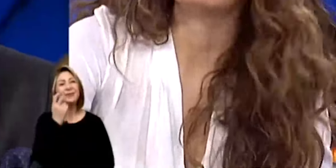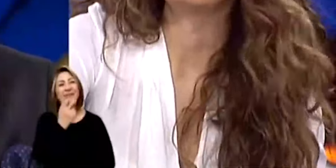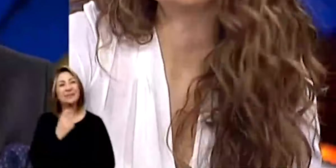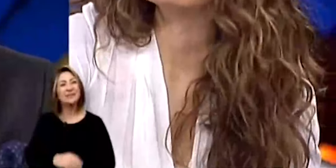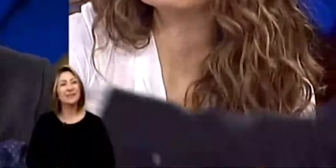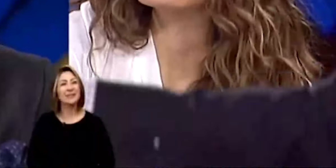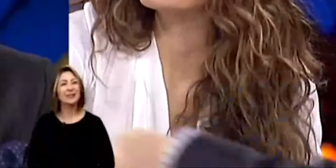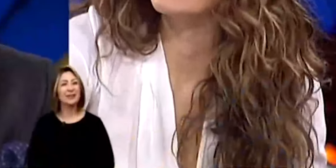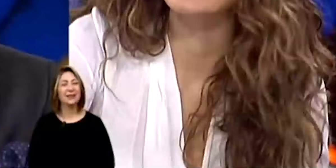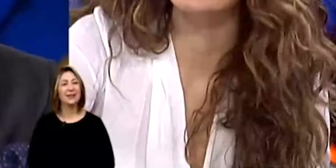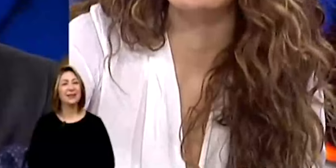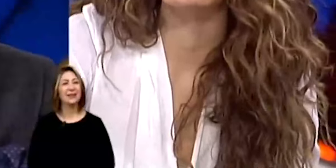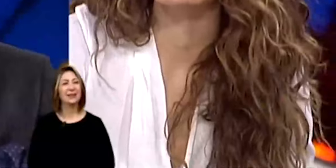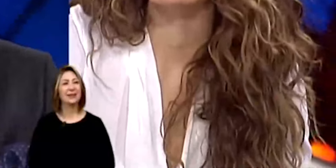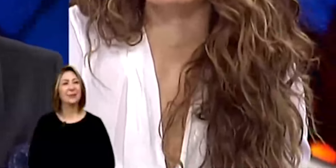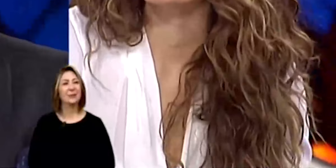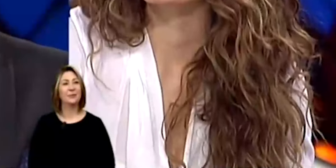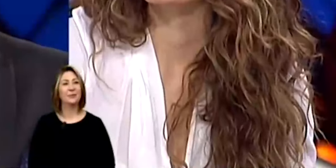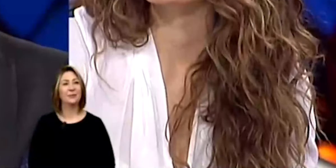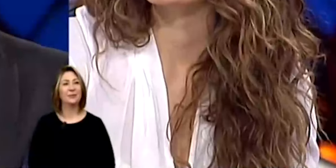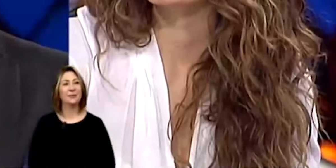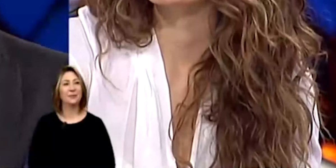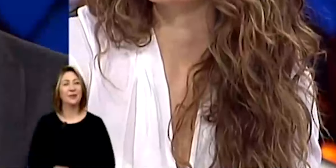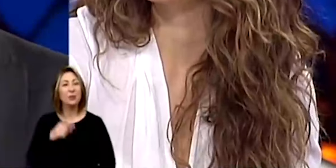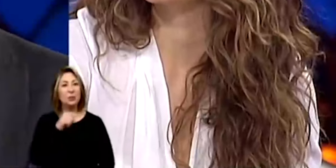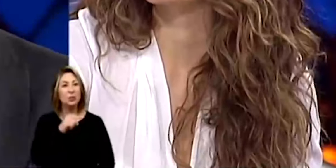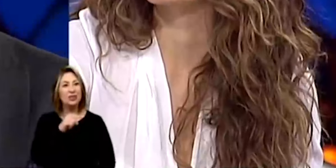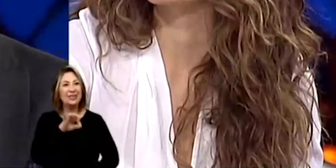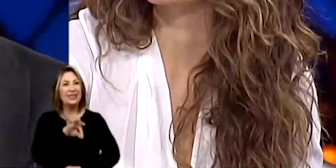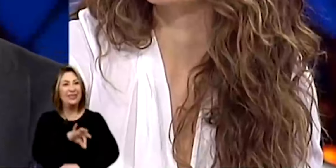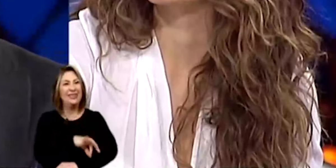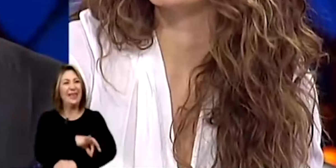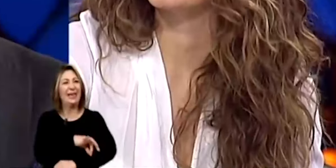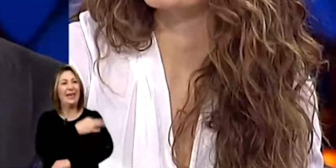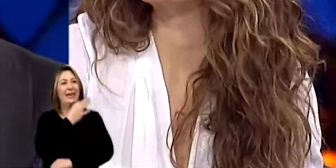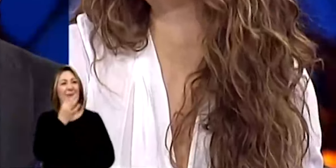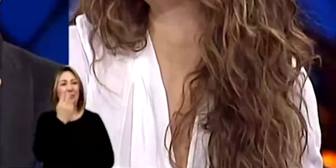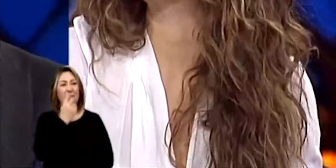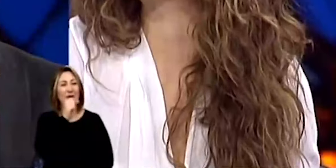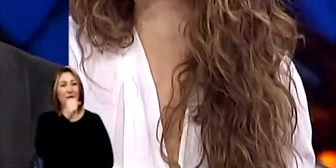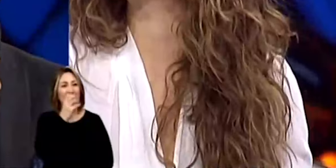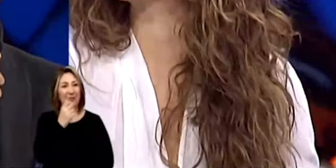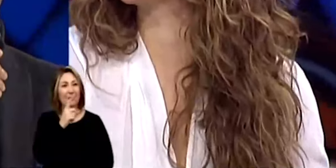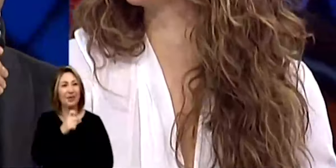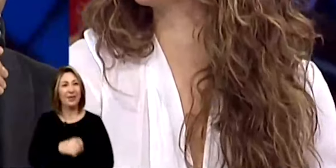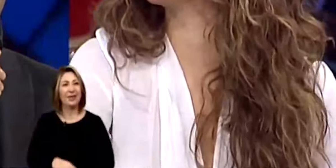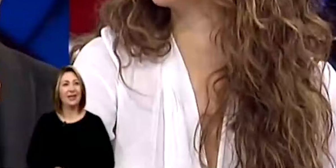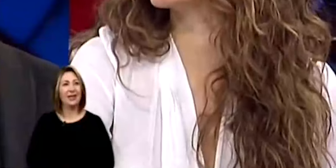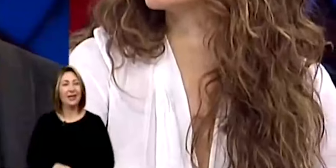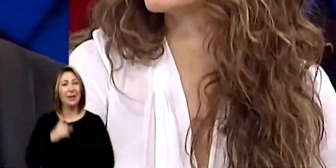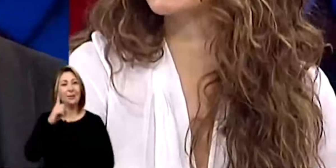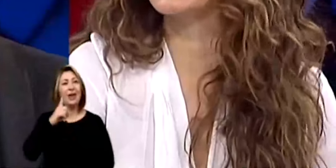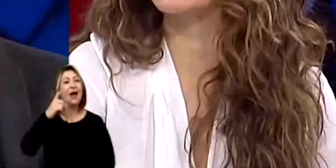Biraz mırıldanır mısınız rica etsem? Mikrofona. Şu sarı mikrofonu aldım ha. Evet. Ya bir